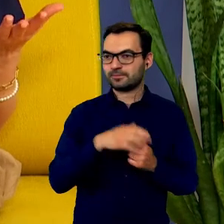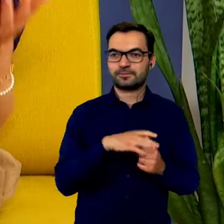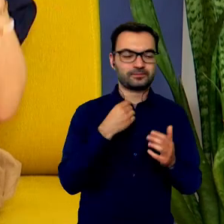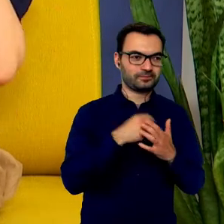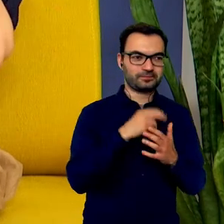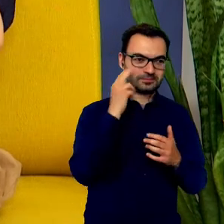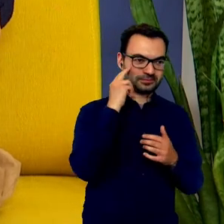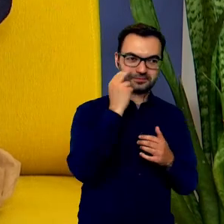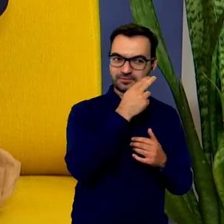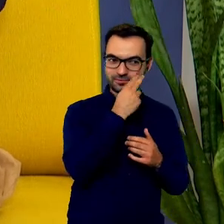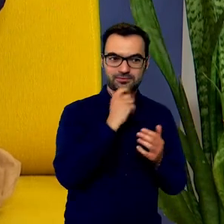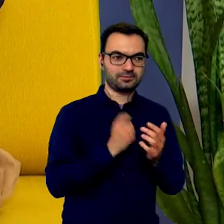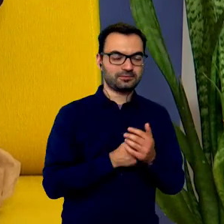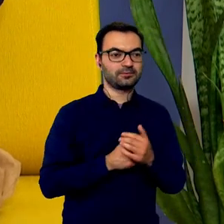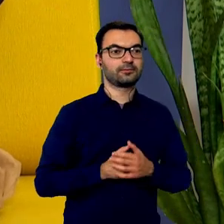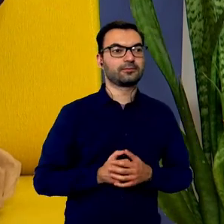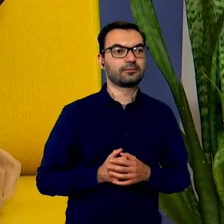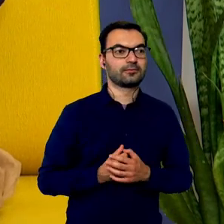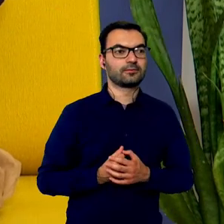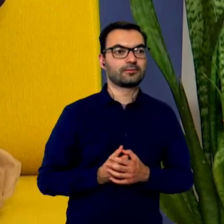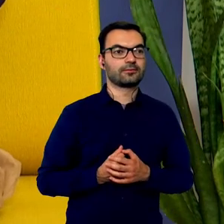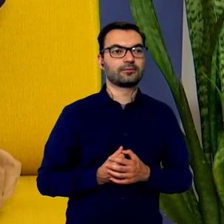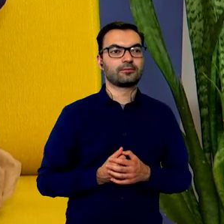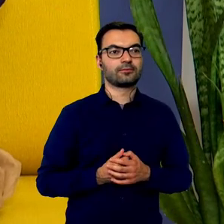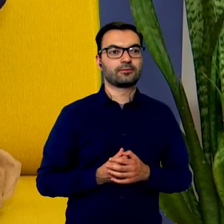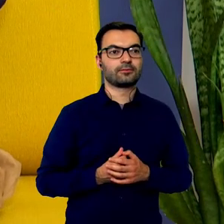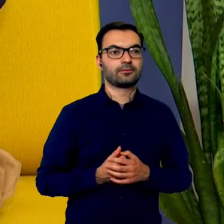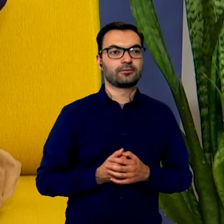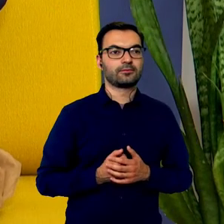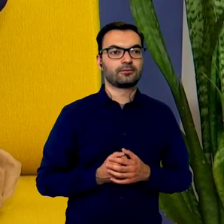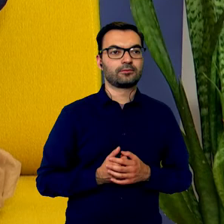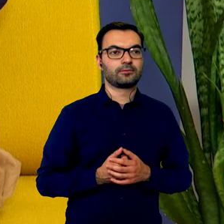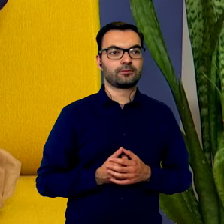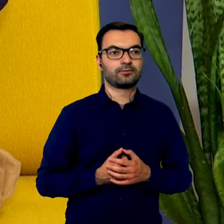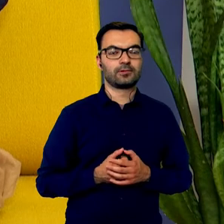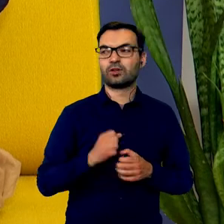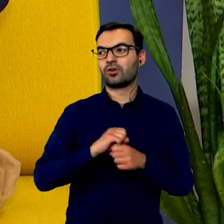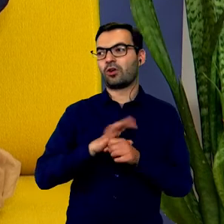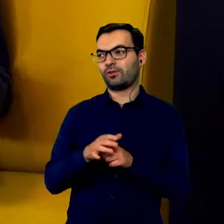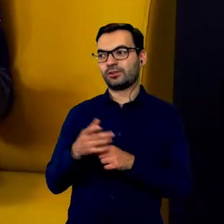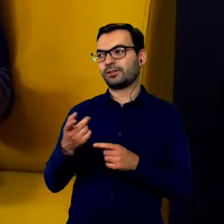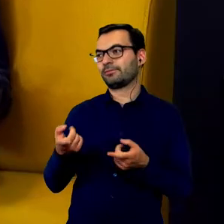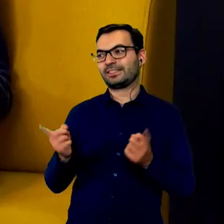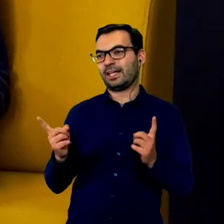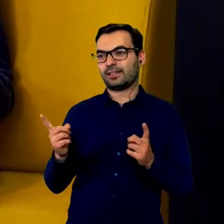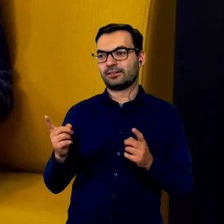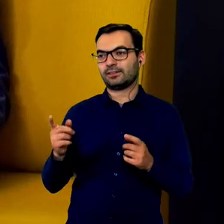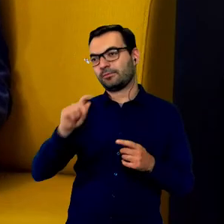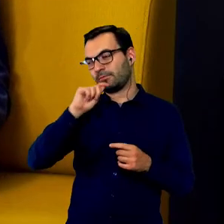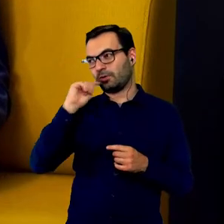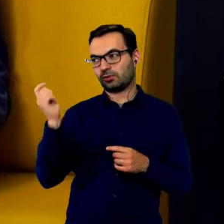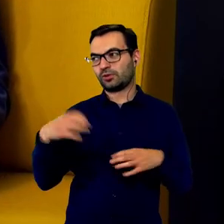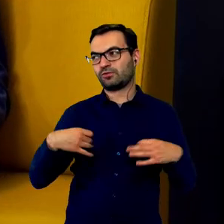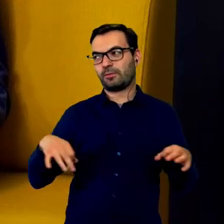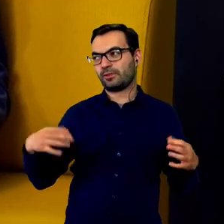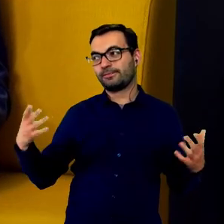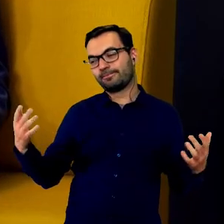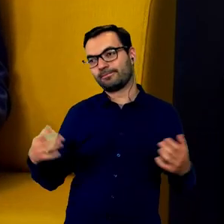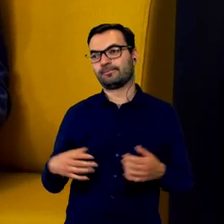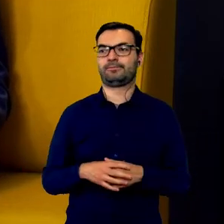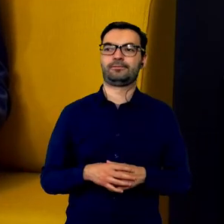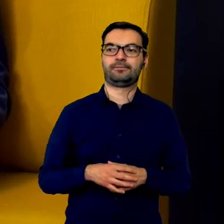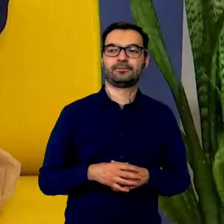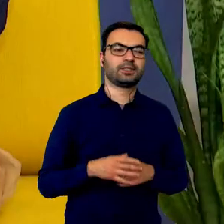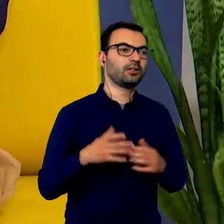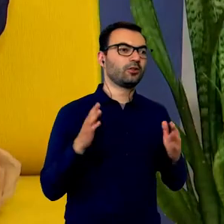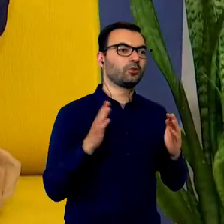w ślepo został ten dom kreteński kupiony. Kupienie domu, który potem... Bo był COVID i nie można było swobodnie podróżować. No ale